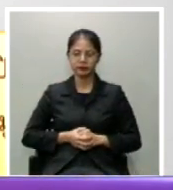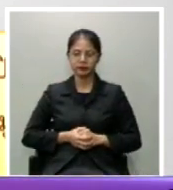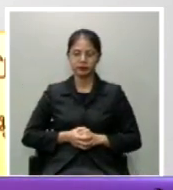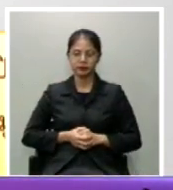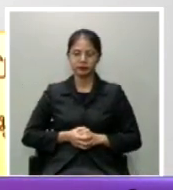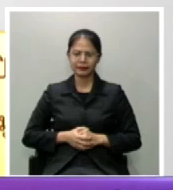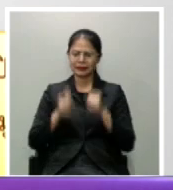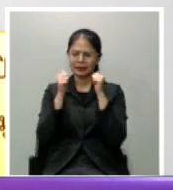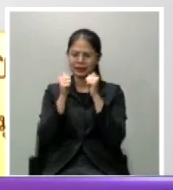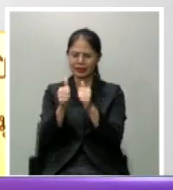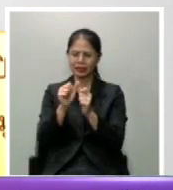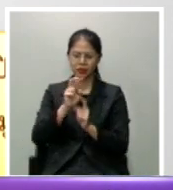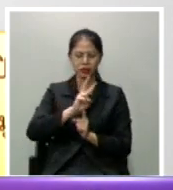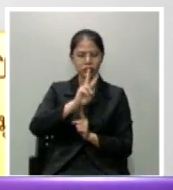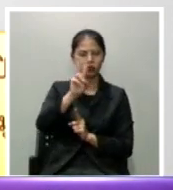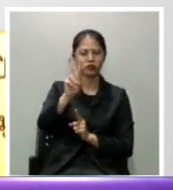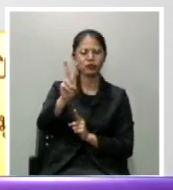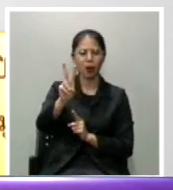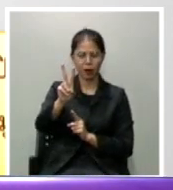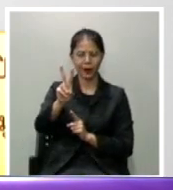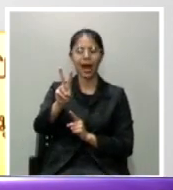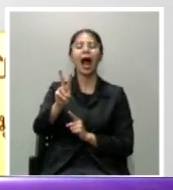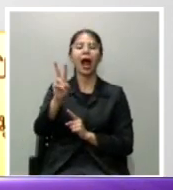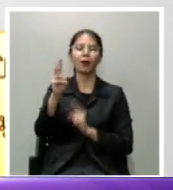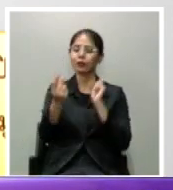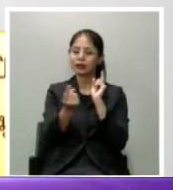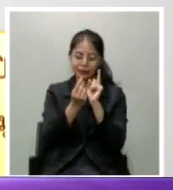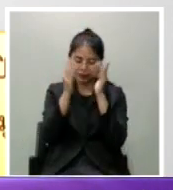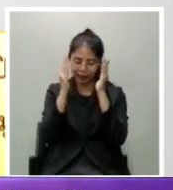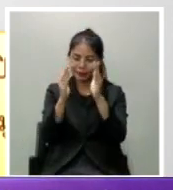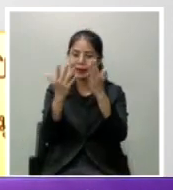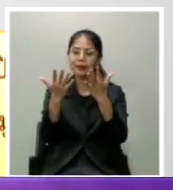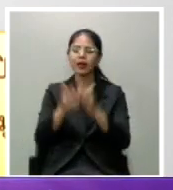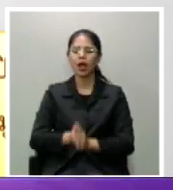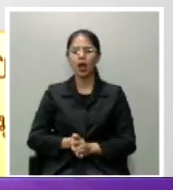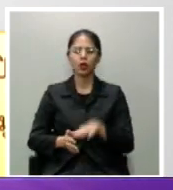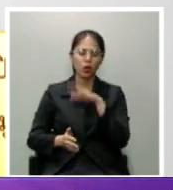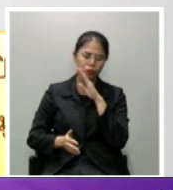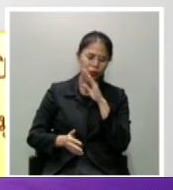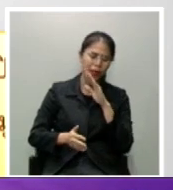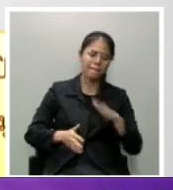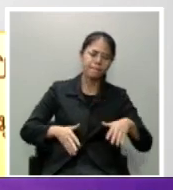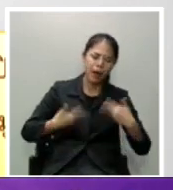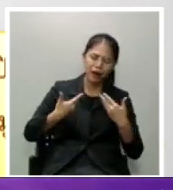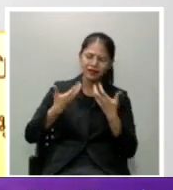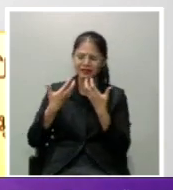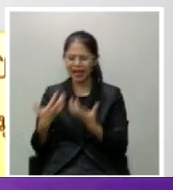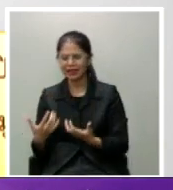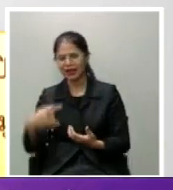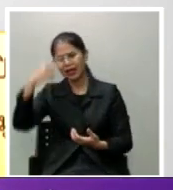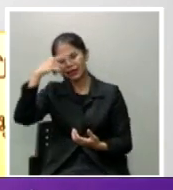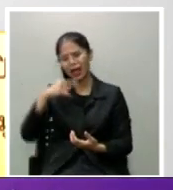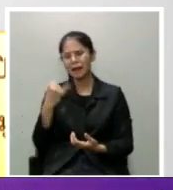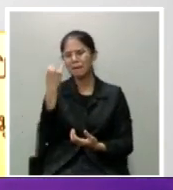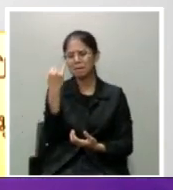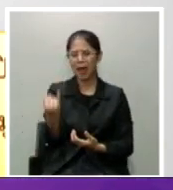ผลดีประการที่สองโดยบังเอิญที่เกิดขึ้นหนักนิดเบาหน่อยถ้าอะไรจะเกิดขึ้นไทยแพ้คดี